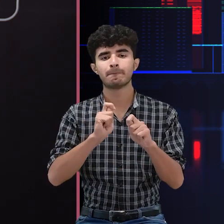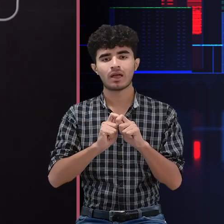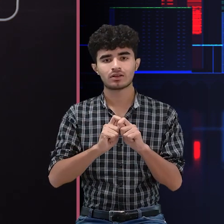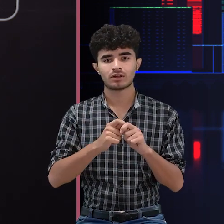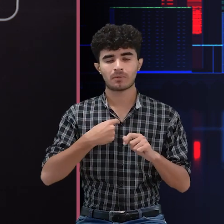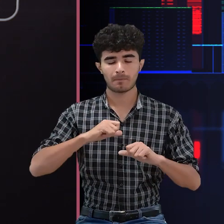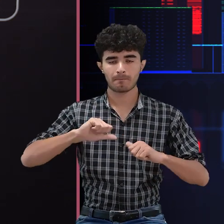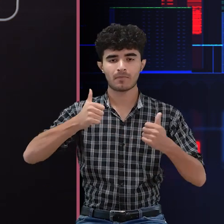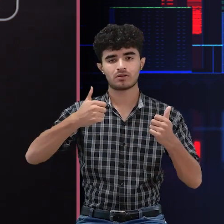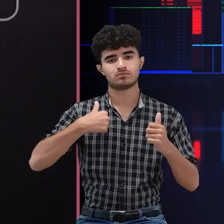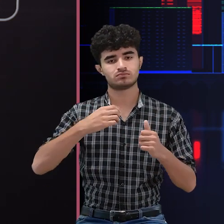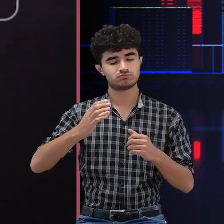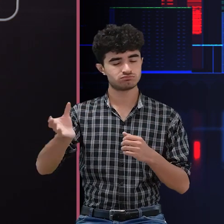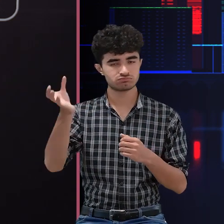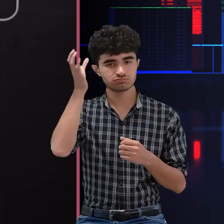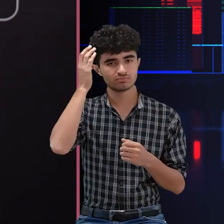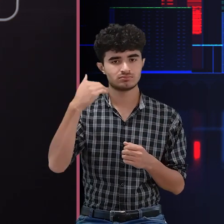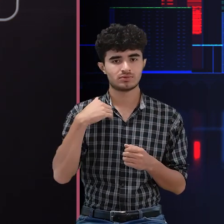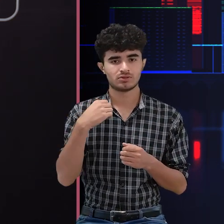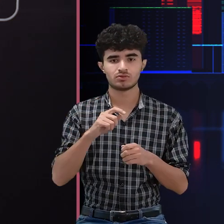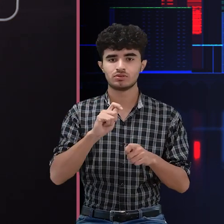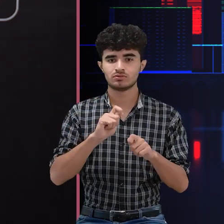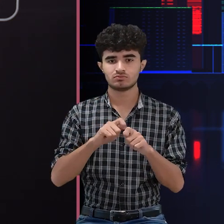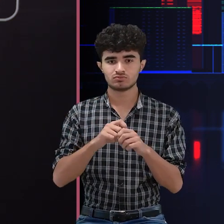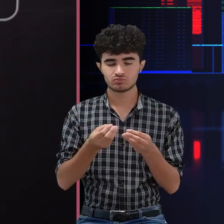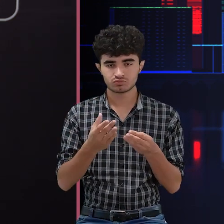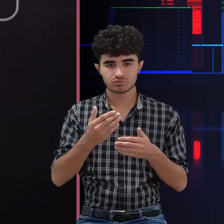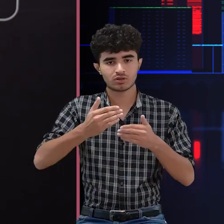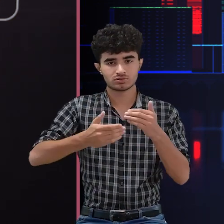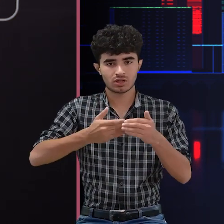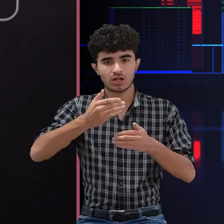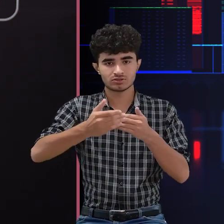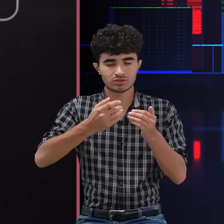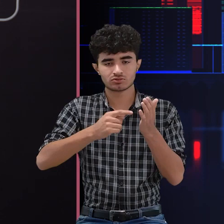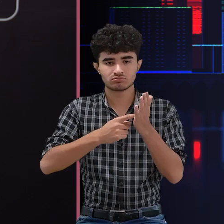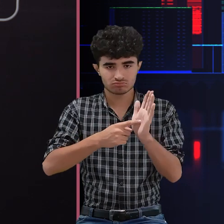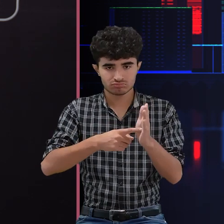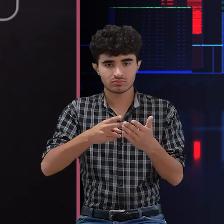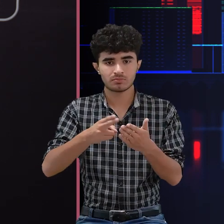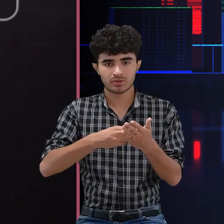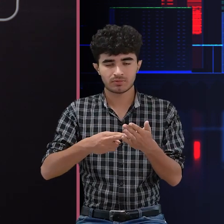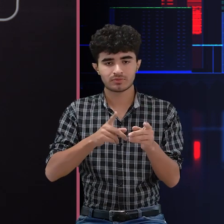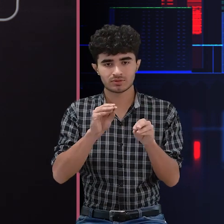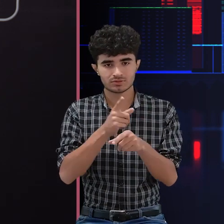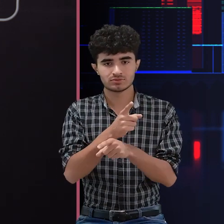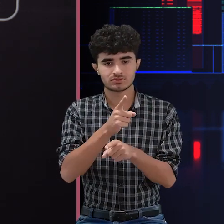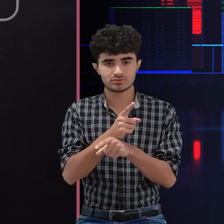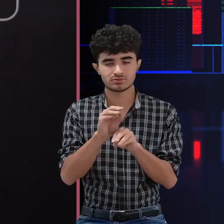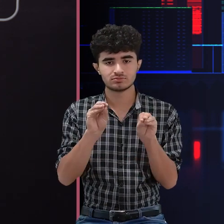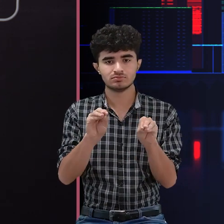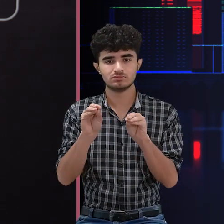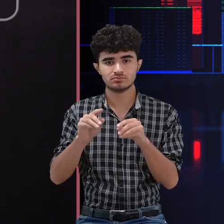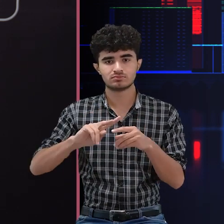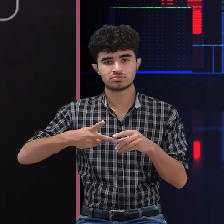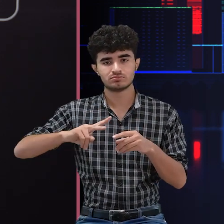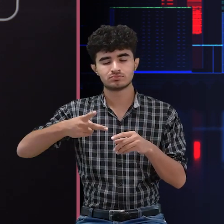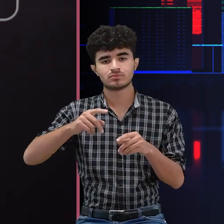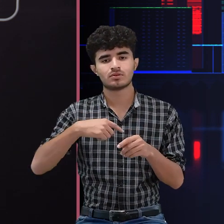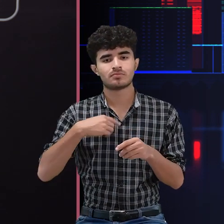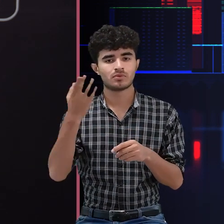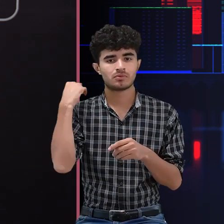एक तरह से फाउंडर हूँ प्रिंट मेकिंग की स्पेशलाइजेशन की। वो मैं सीख के आई थी विलायत